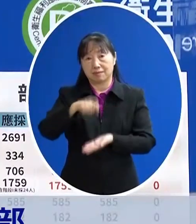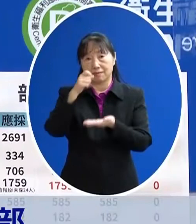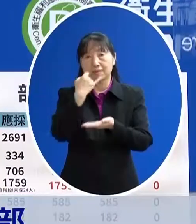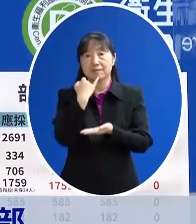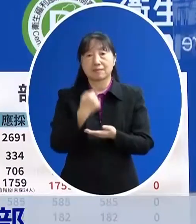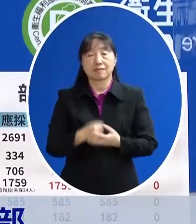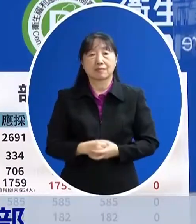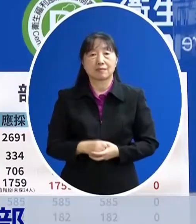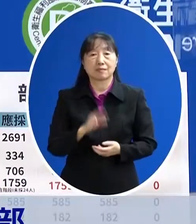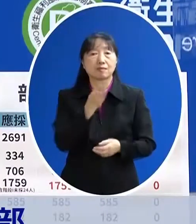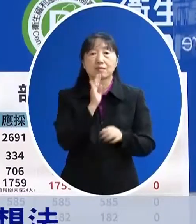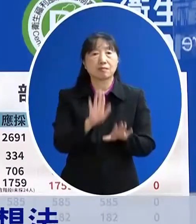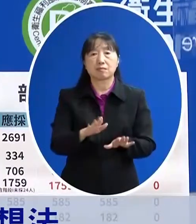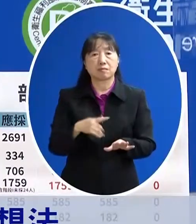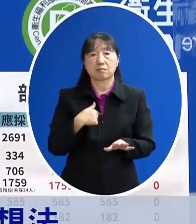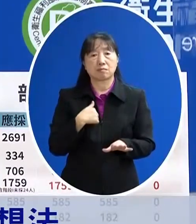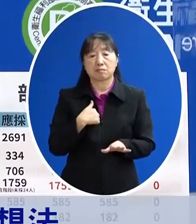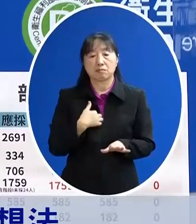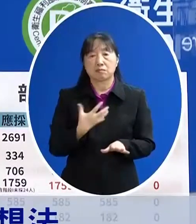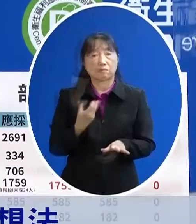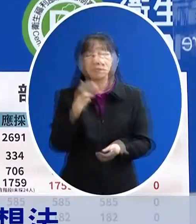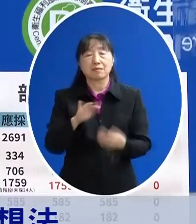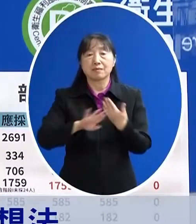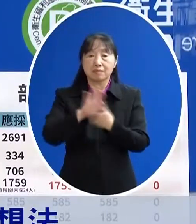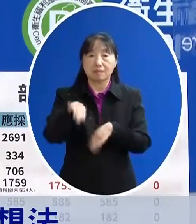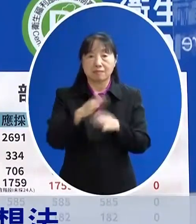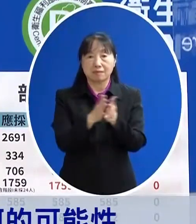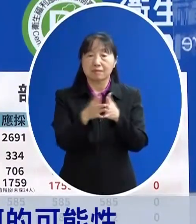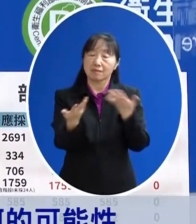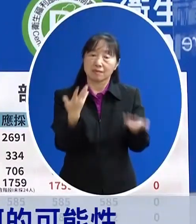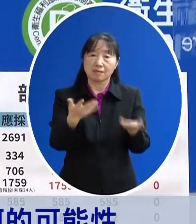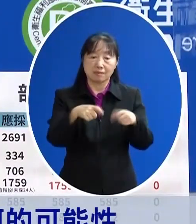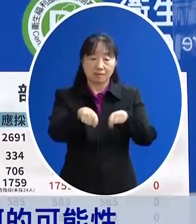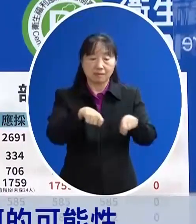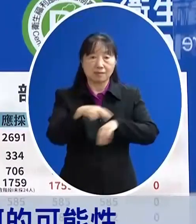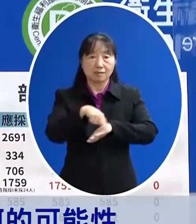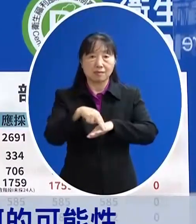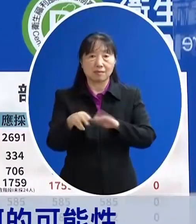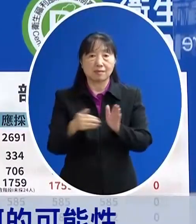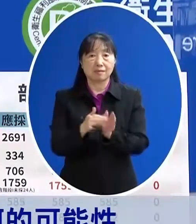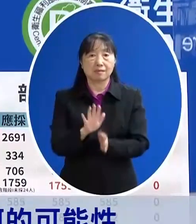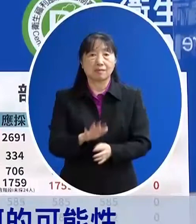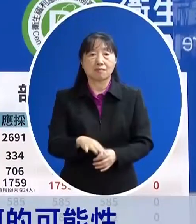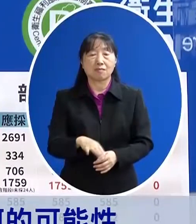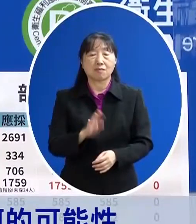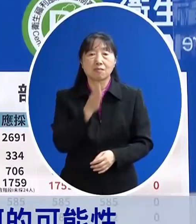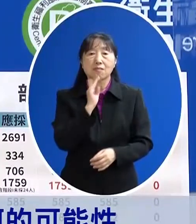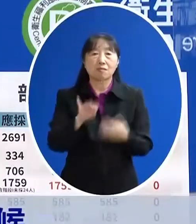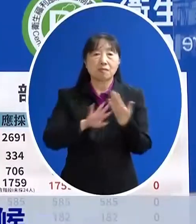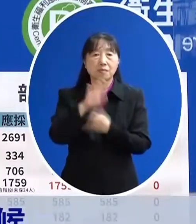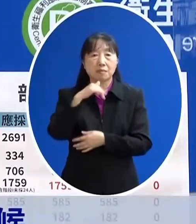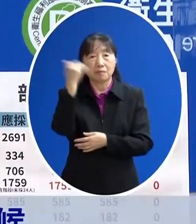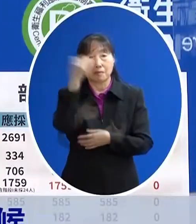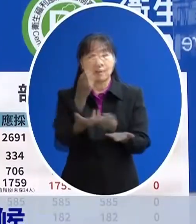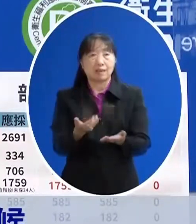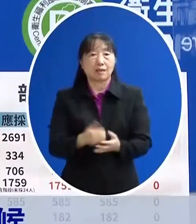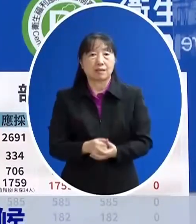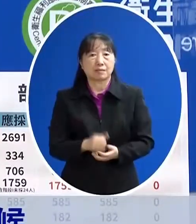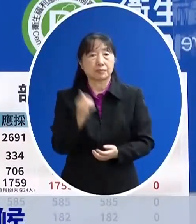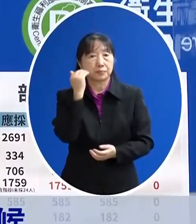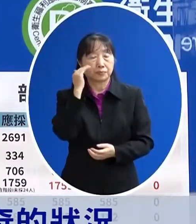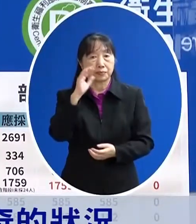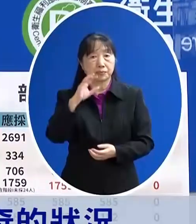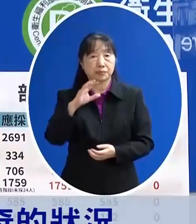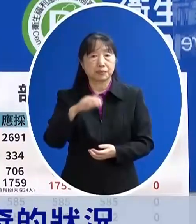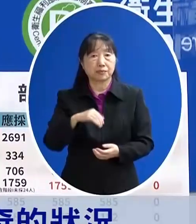在本部并没有这样的一个想法。那但其实都不能够排除任何的可能性，在面对疫苗的时候，万一